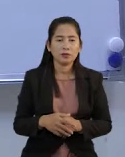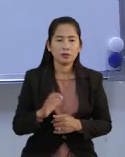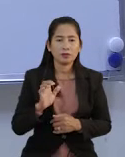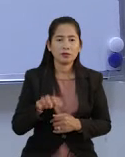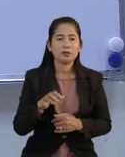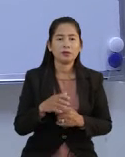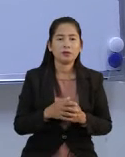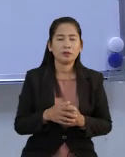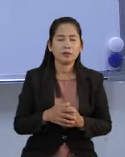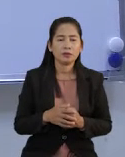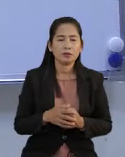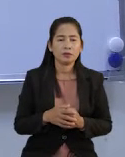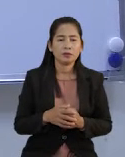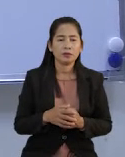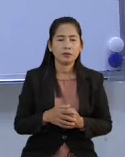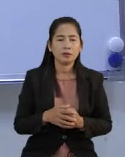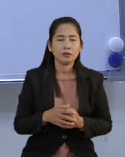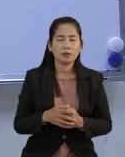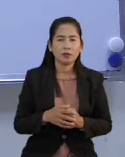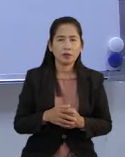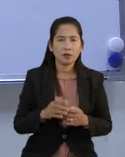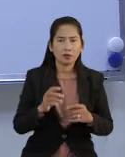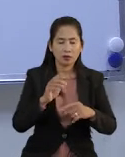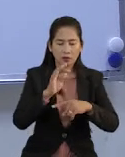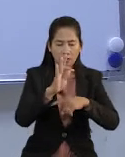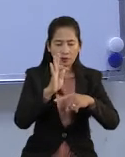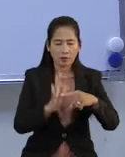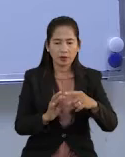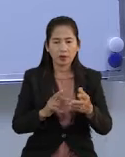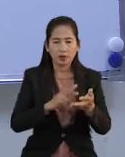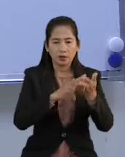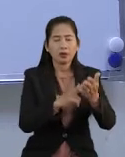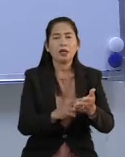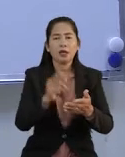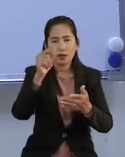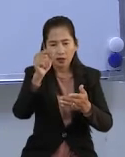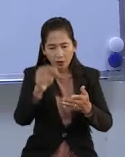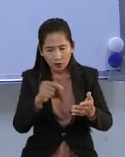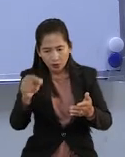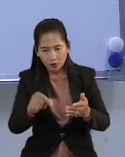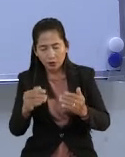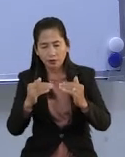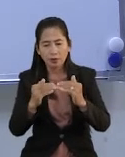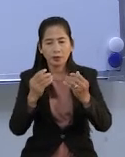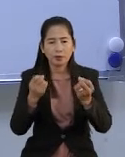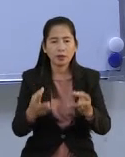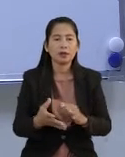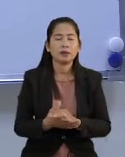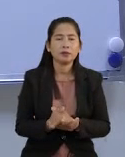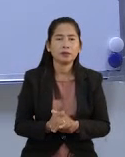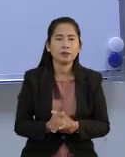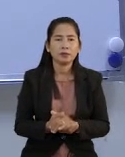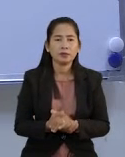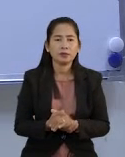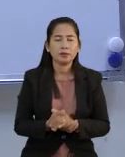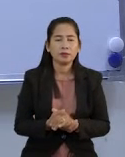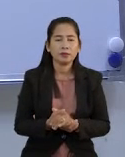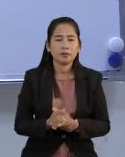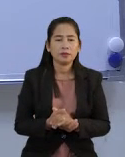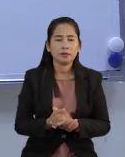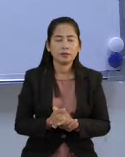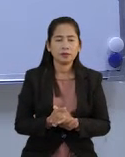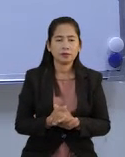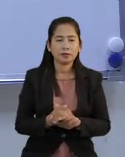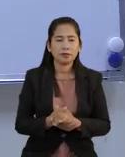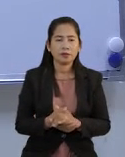chà chẳng bỏ phía tang ao phần này đây nè kru chốt ở xa mà nâng còn màn chà bỏ phía tang đây